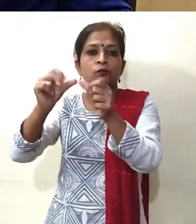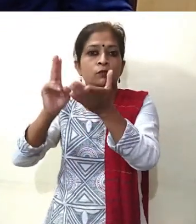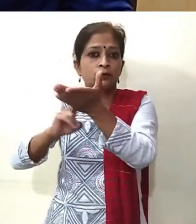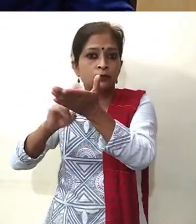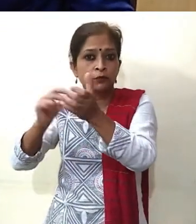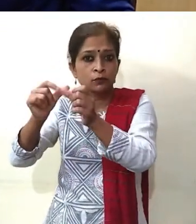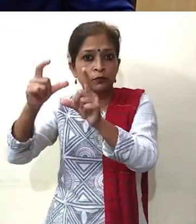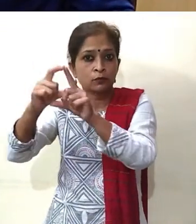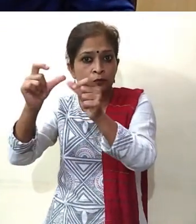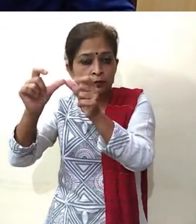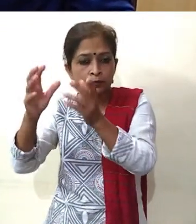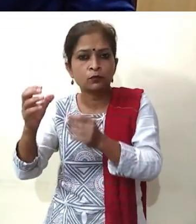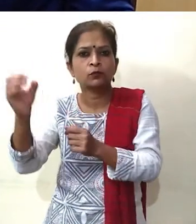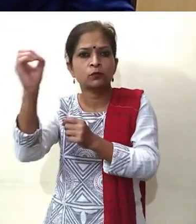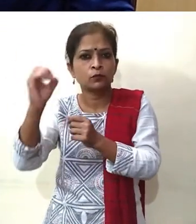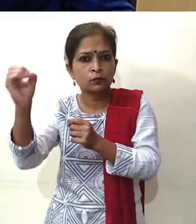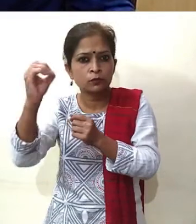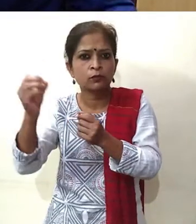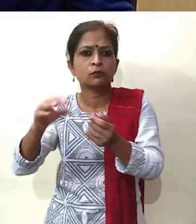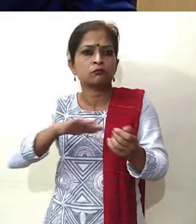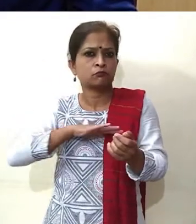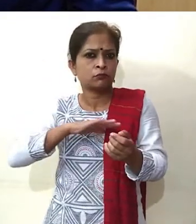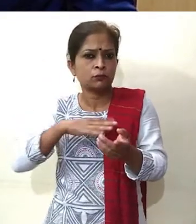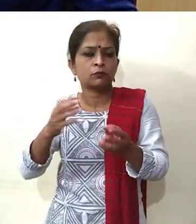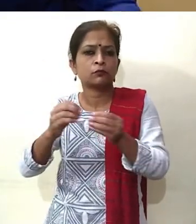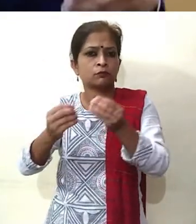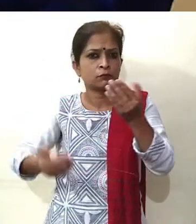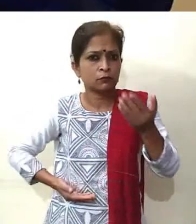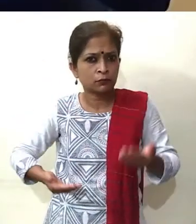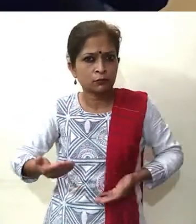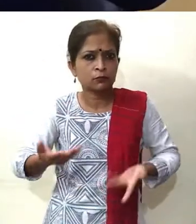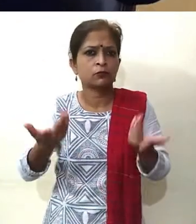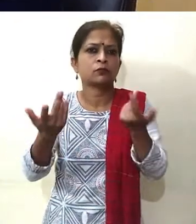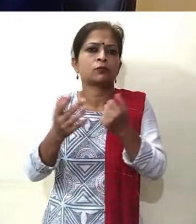मलयालम, उड़िया, मराठी, बंगाली,